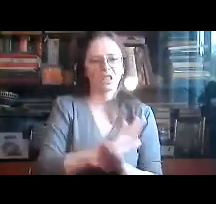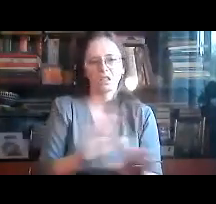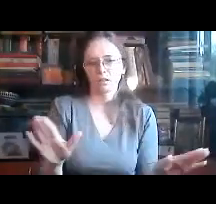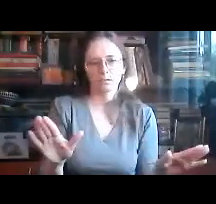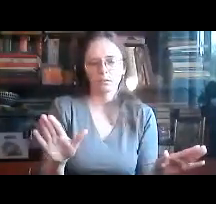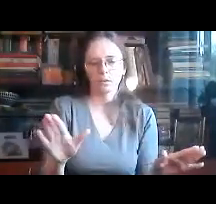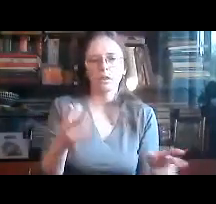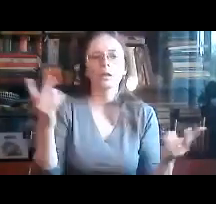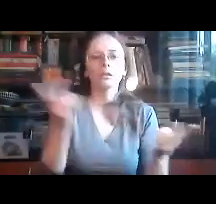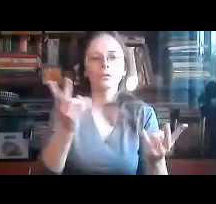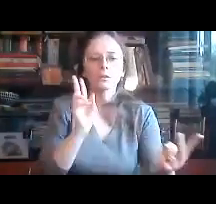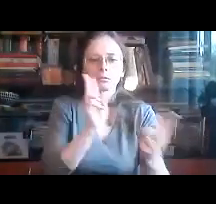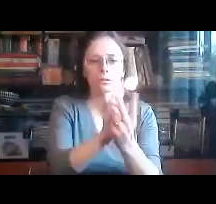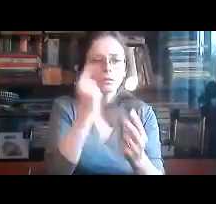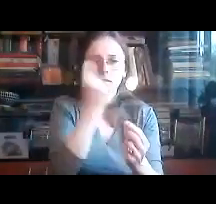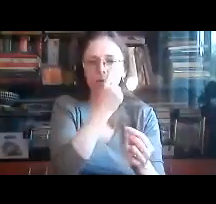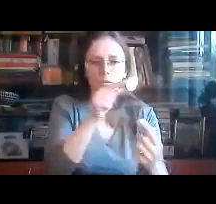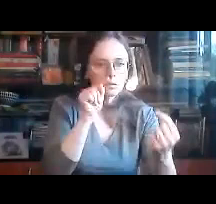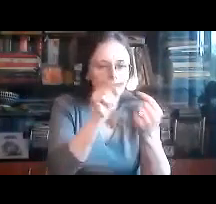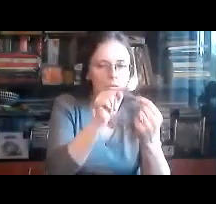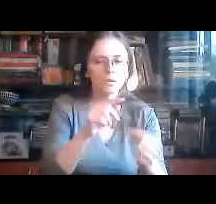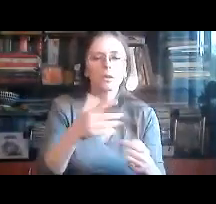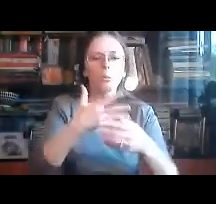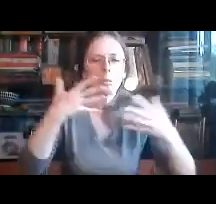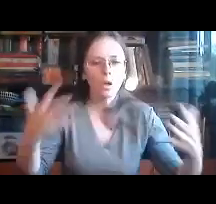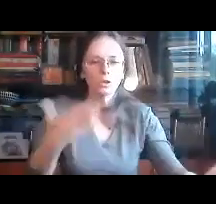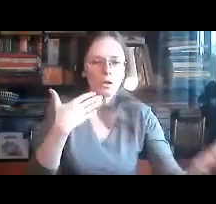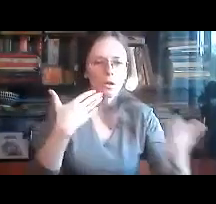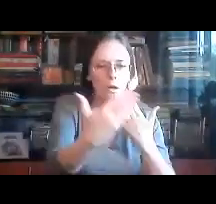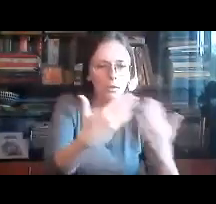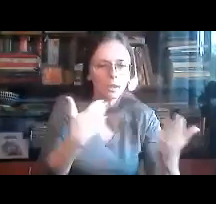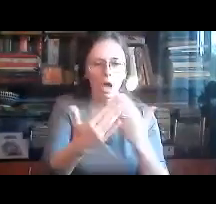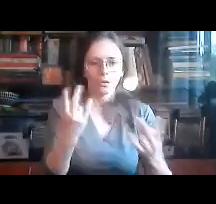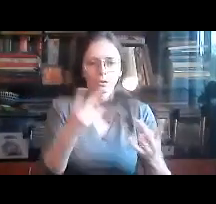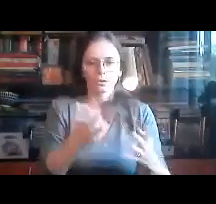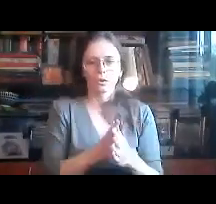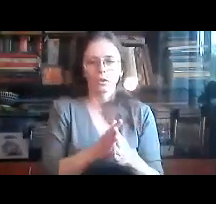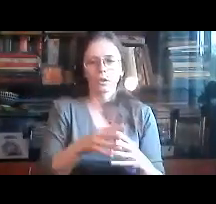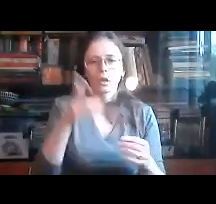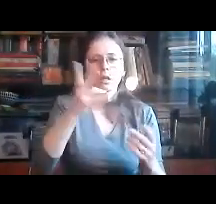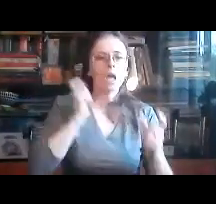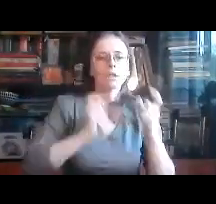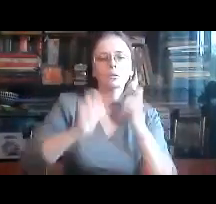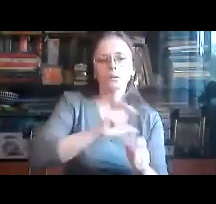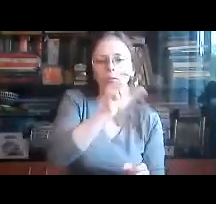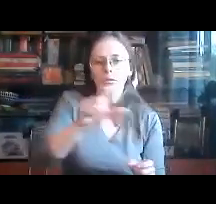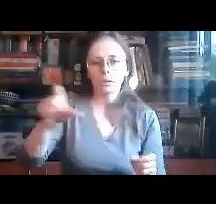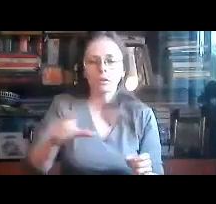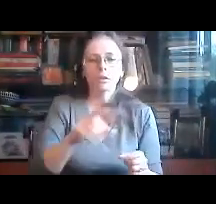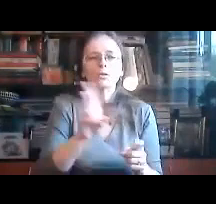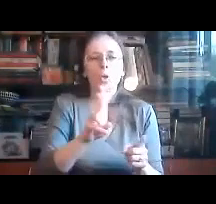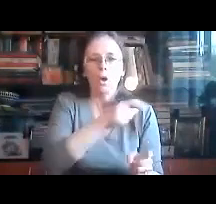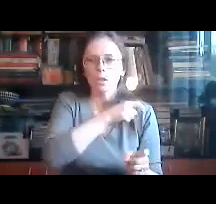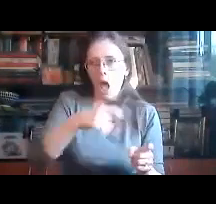в офлайне больше онлайна. Студенты наши делают вывод, что какие-то курсы, может быть, в онлайне лучше